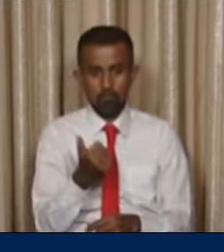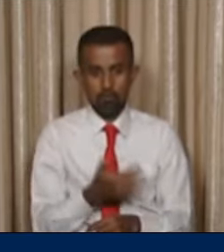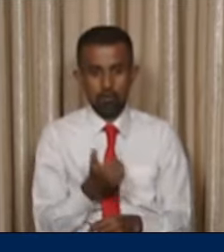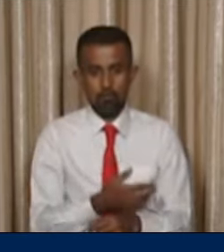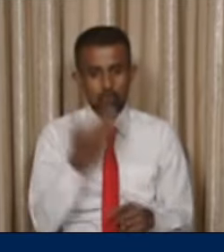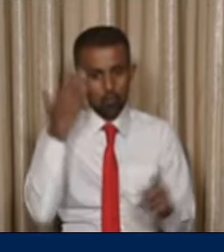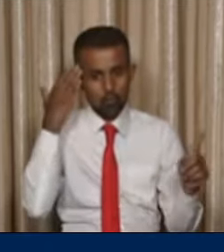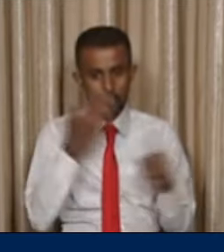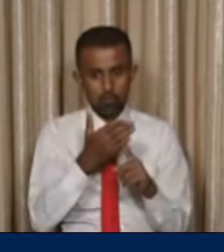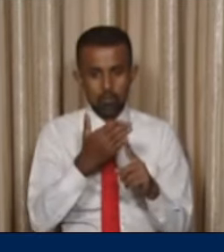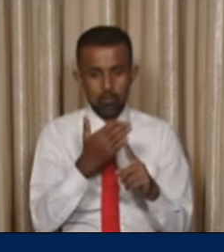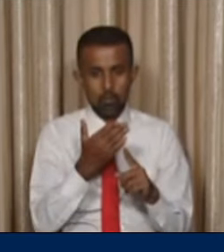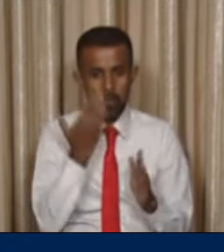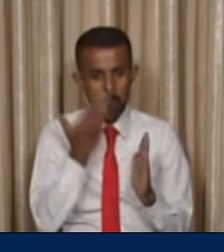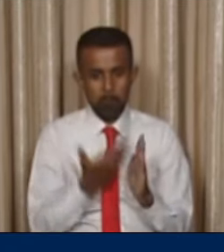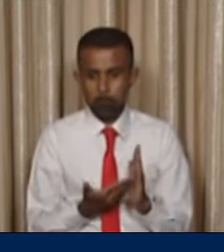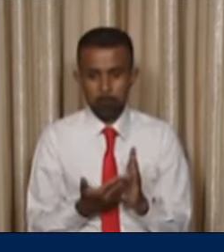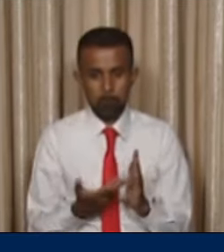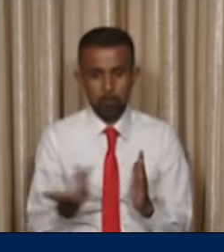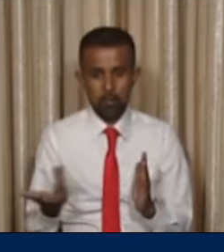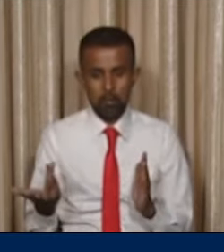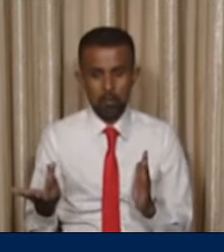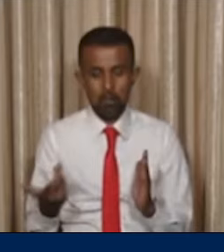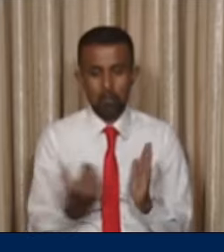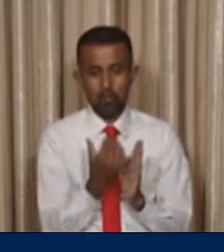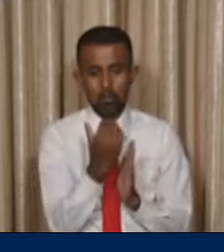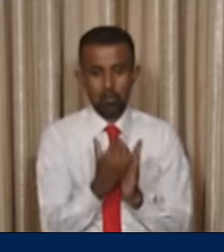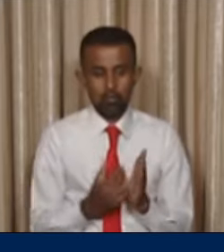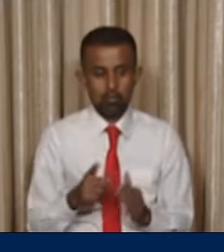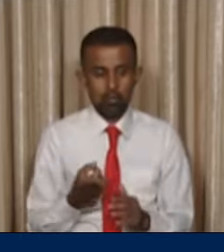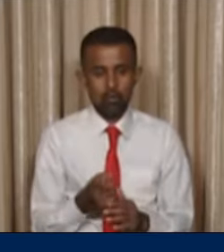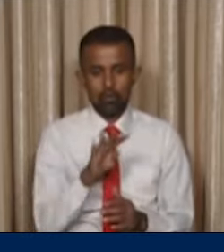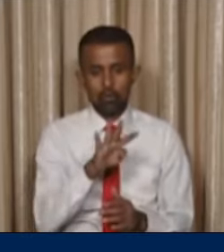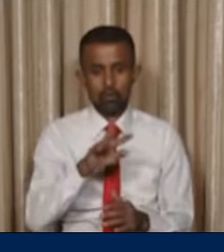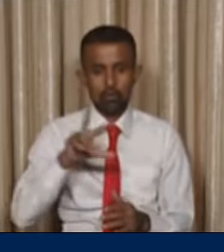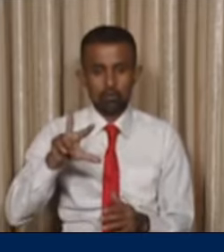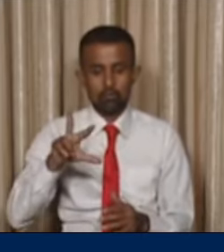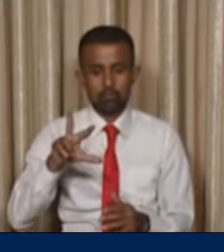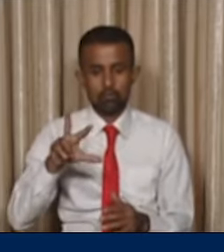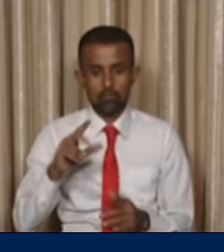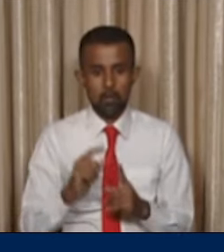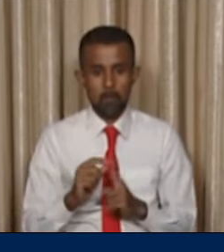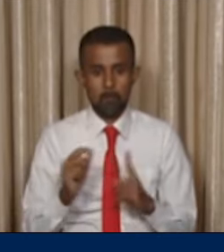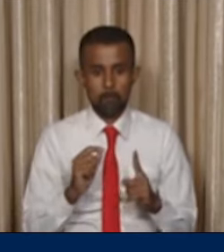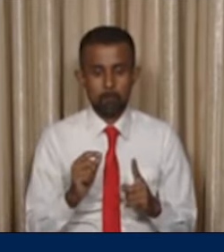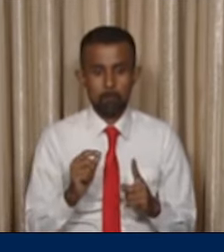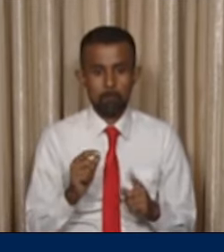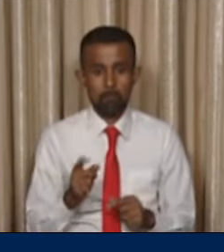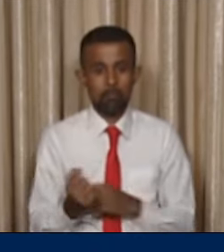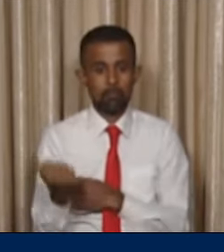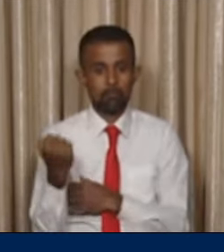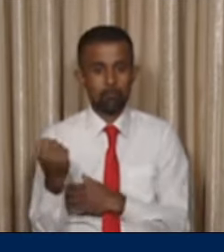කාරණාව මේක පෙනුන් නැති වුණාට. ඒ කියන්නේ ව්‍යවස්ථාව 148 මේ පාර්ලිමේන්තුවට තමයි